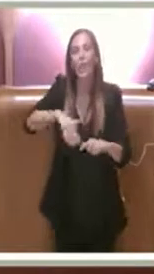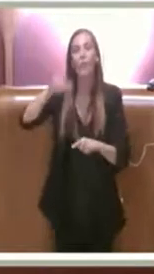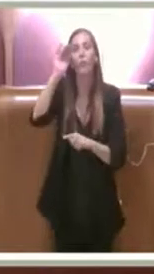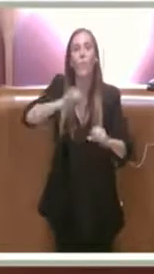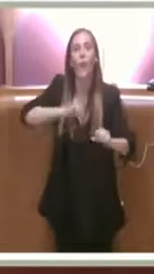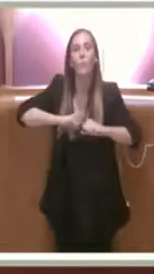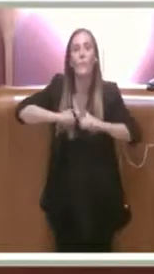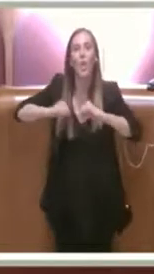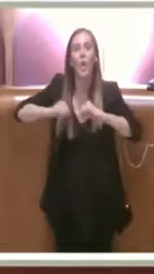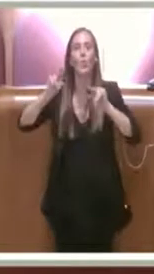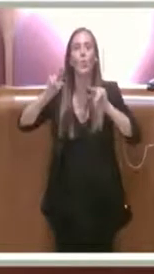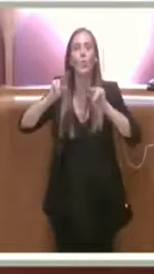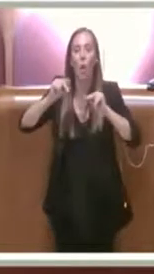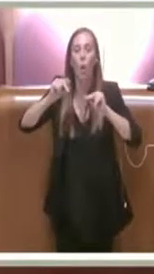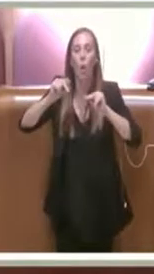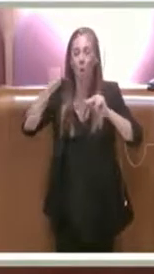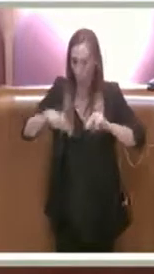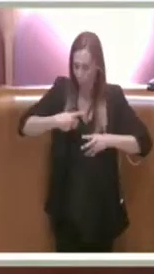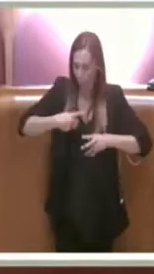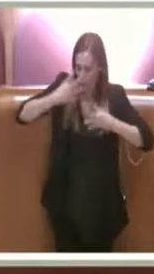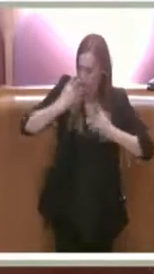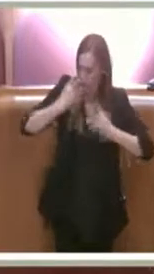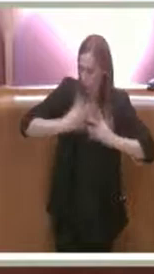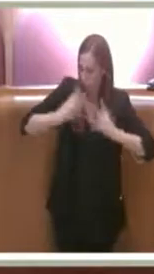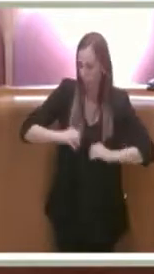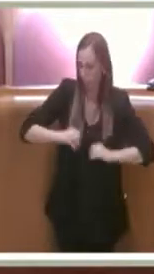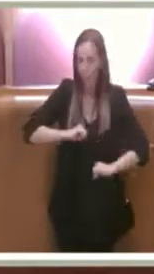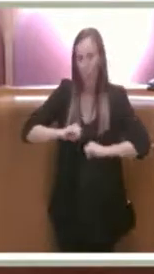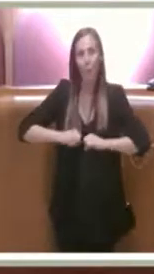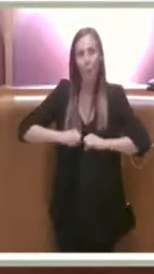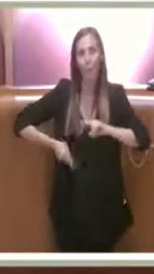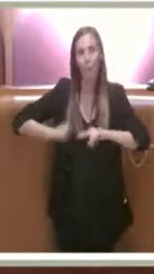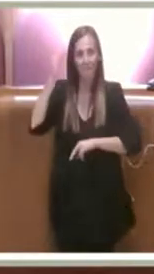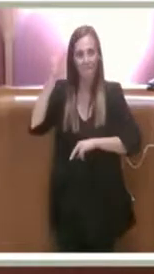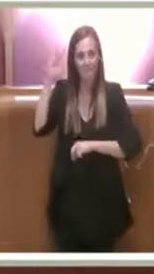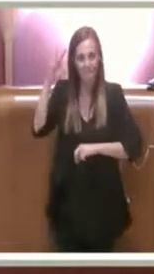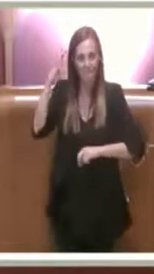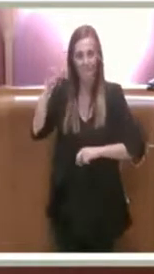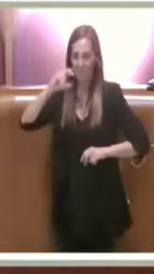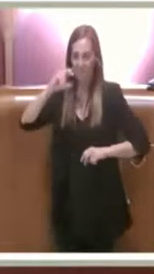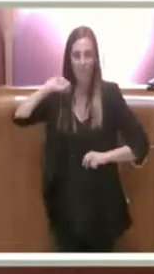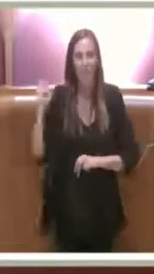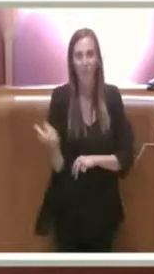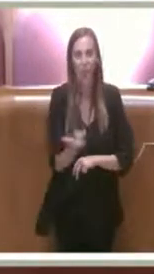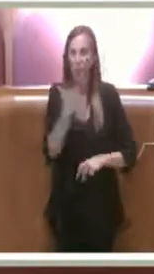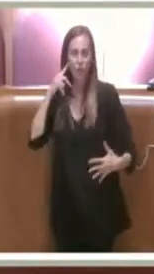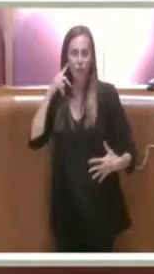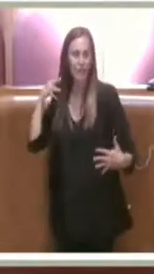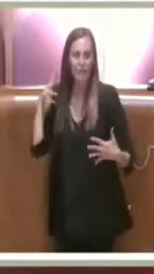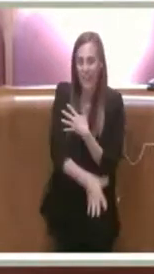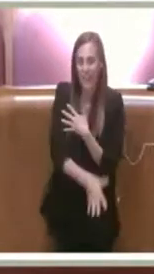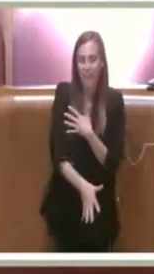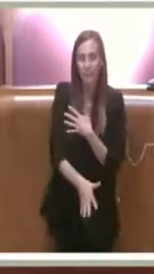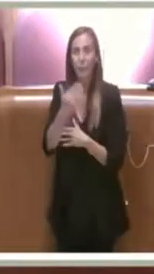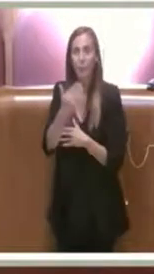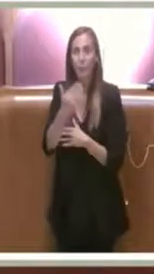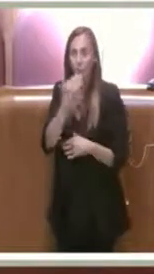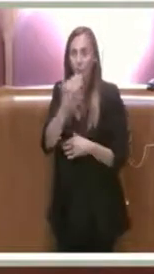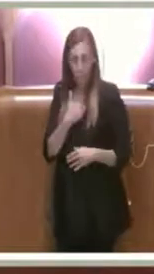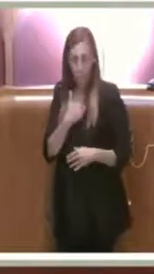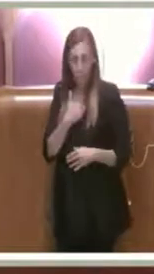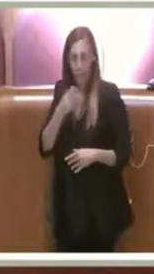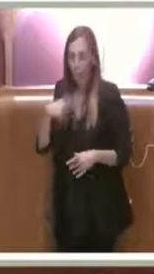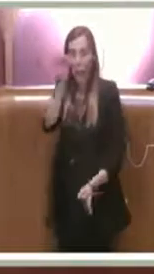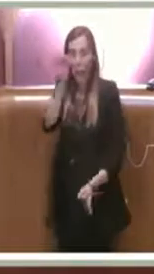amministrazione una macchina amministrativa più efficiente, più snella, più trasparente e anche, a mio avviso, più immediata